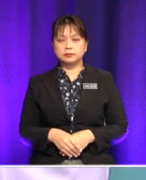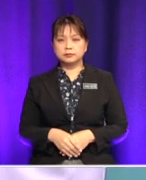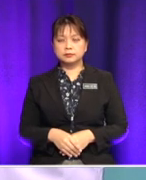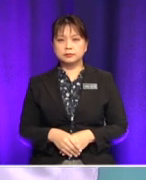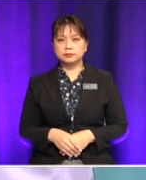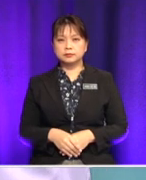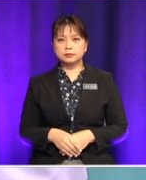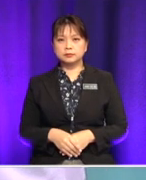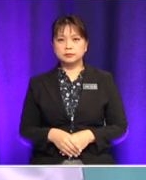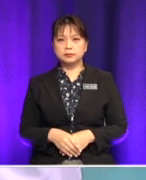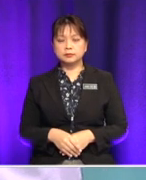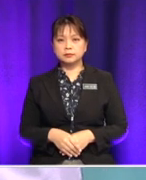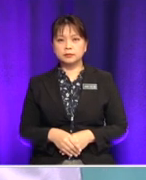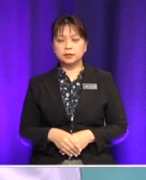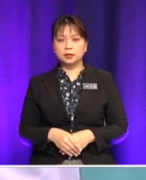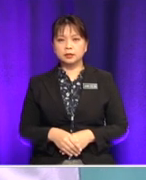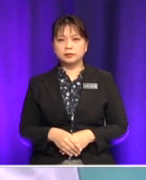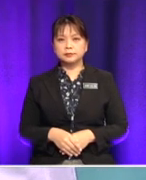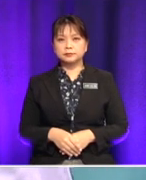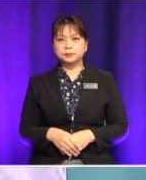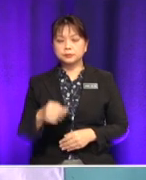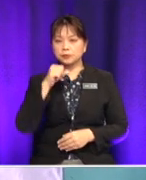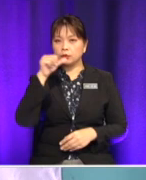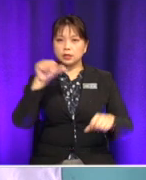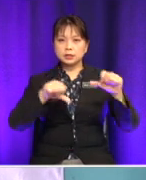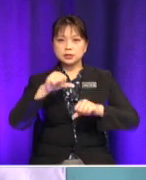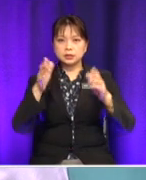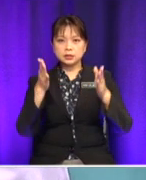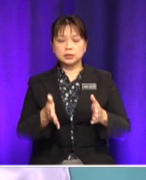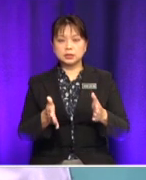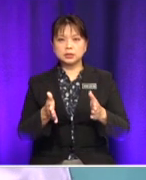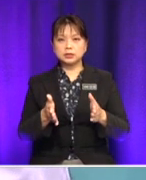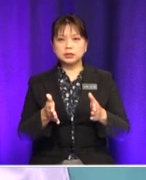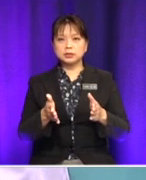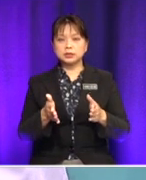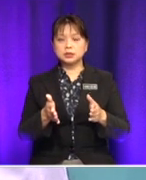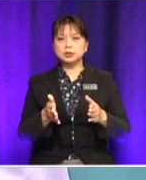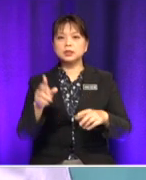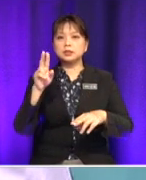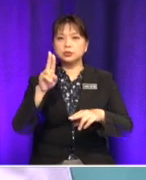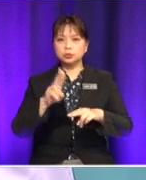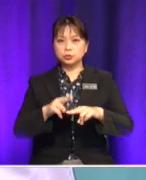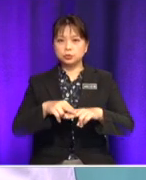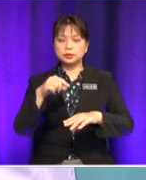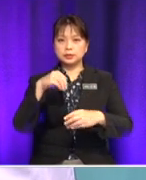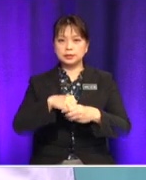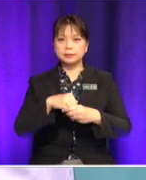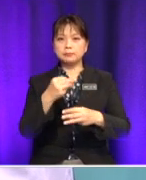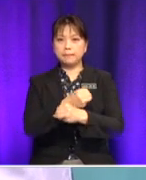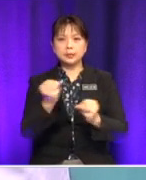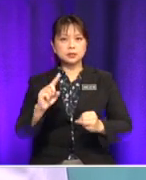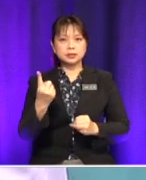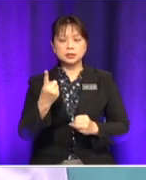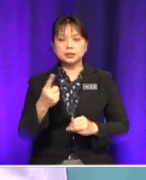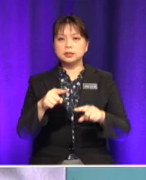let's go Mbak dimak-emak Semuanya macam tadi duduk bawah pokok Apple pun boleh ada sifat-sifat Scientist sudah hadir